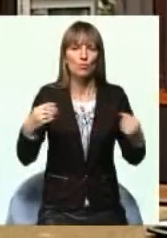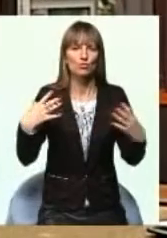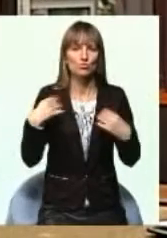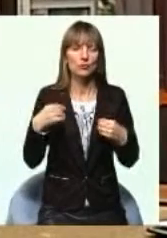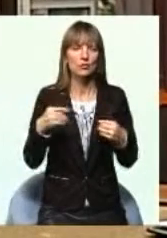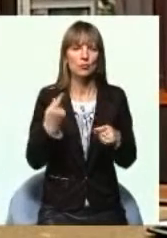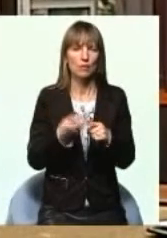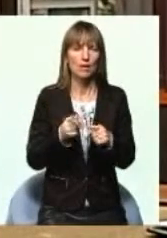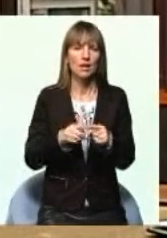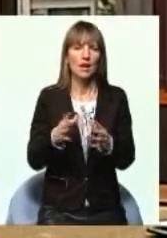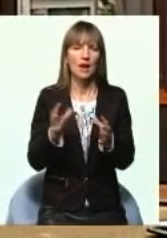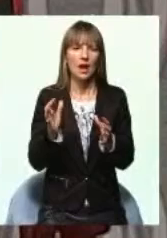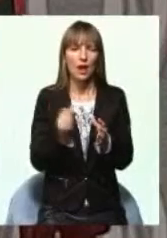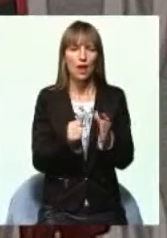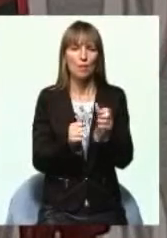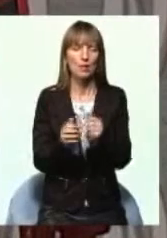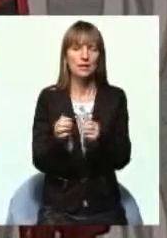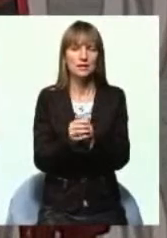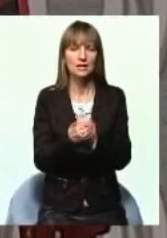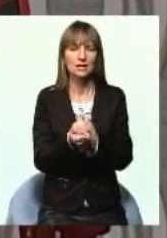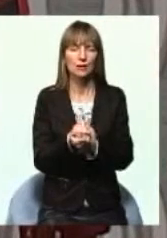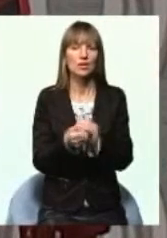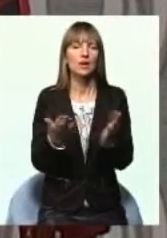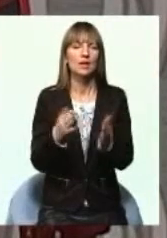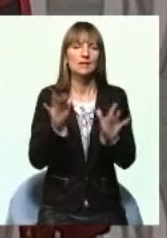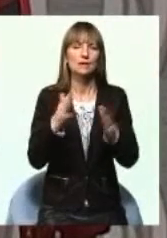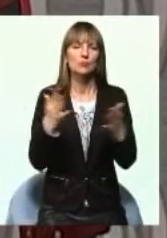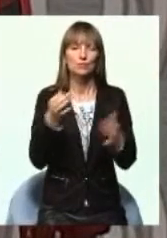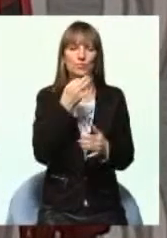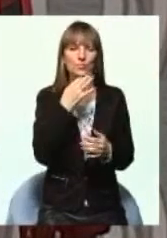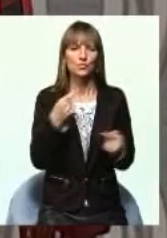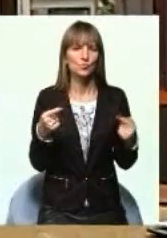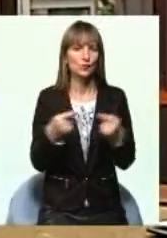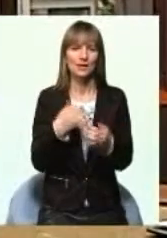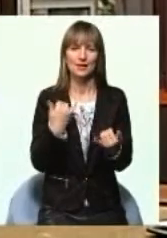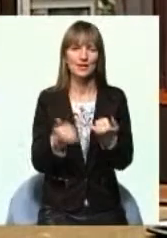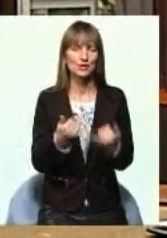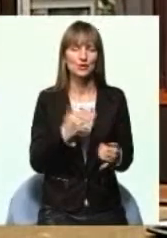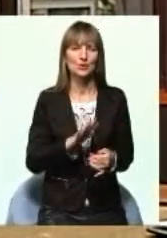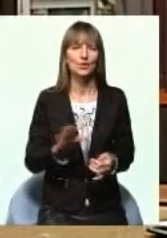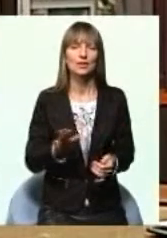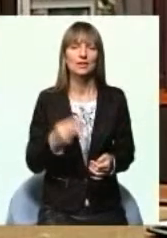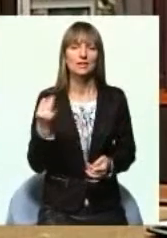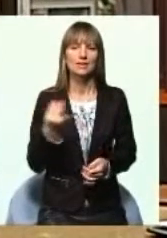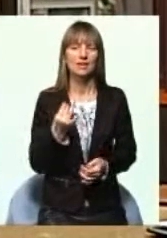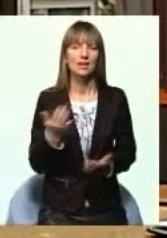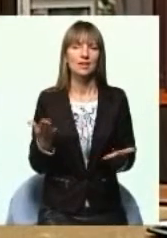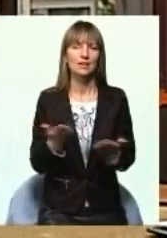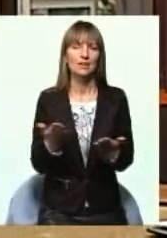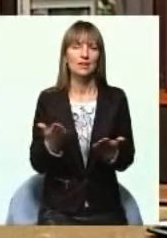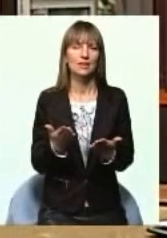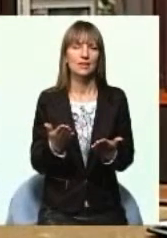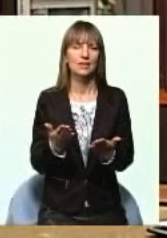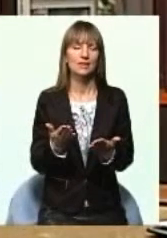цього лепиться. Який тобі сніг взимку найдужче подобається? Ну, точно не жовтий. Це дуже цікаво. А який